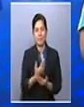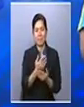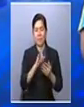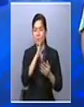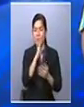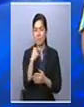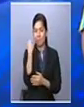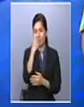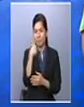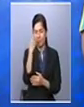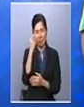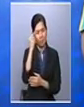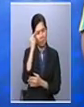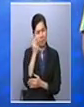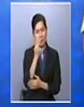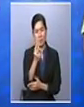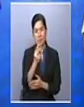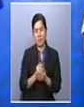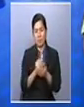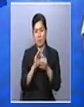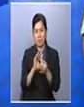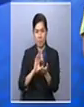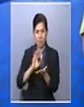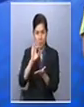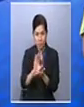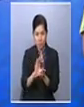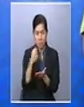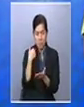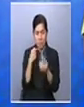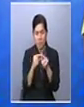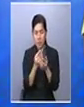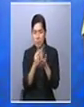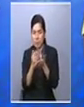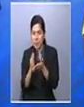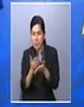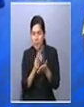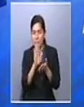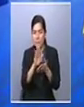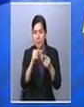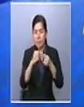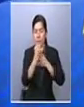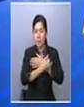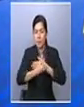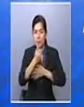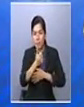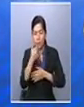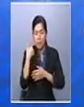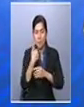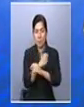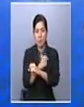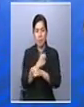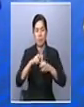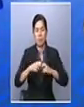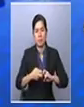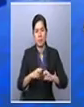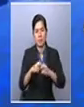ครเองนะคะที่มองว่าการลงทุนนั้นสามารถที่จะกระจายการลงทุนไปยังต่างประเทศเพื่อที่จะหลีกเลี่ยงความผันผวนในช่วงนี้เอาไว้ได้นะ